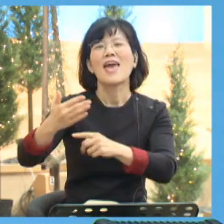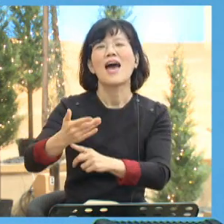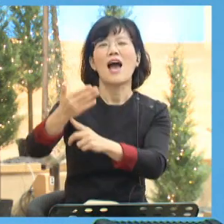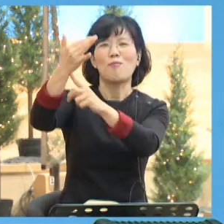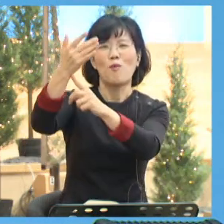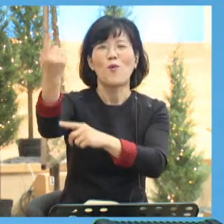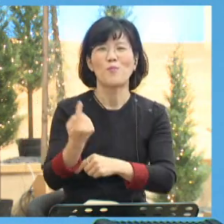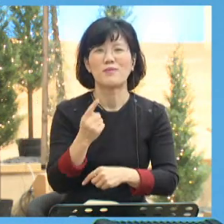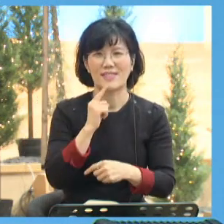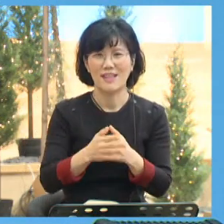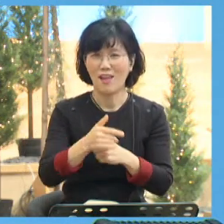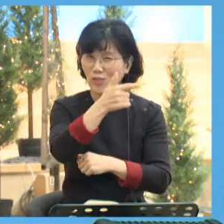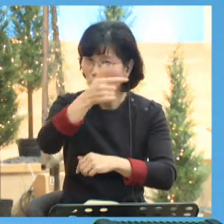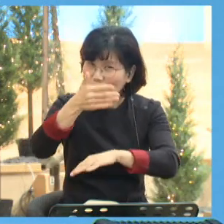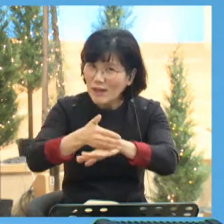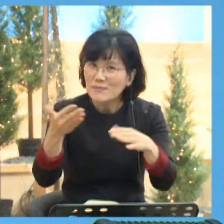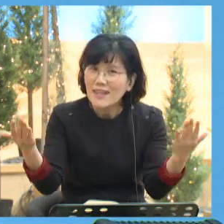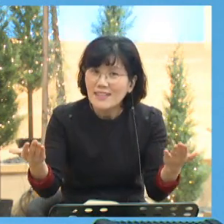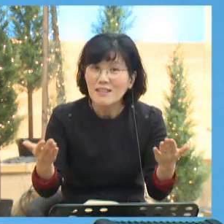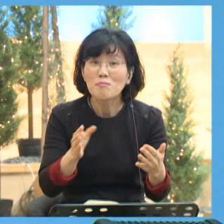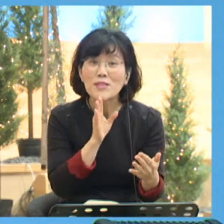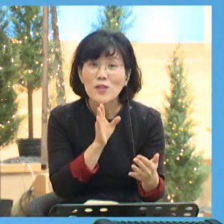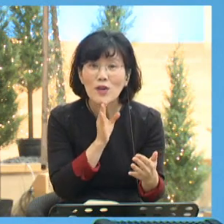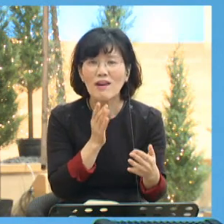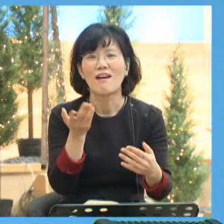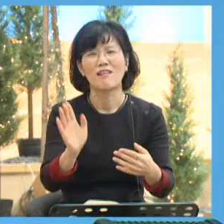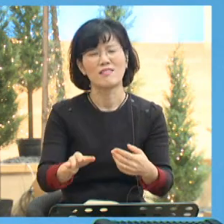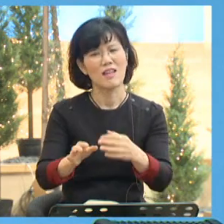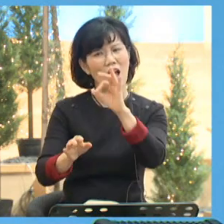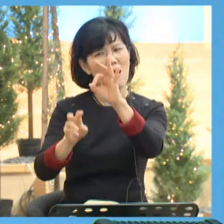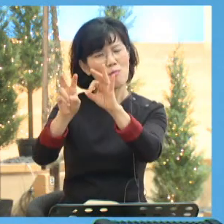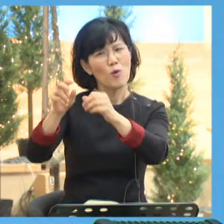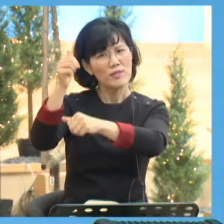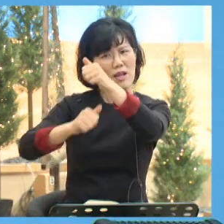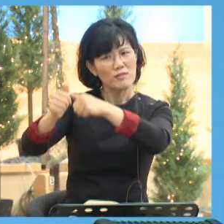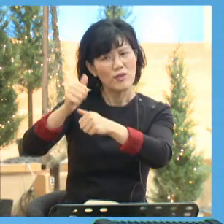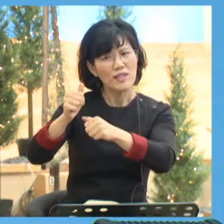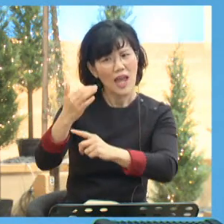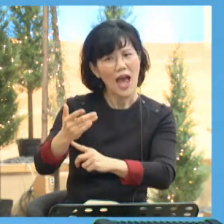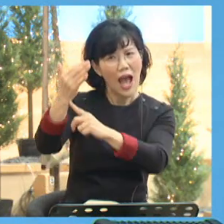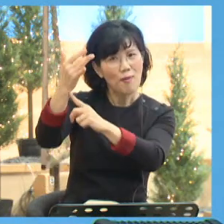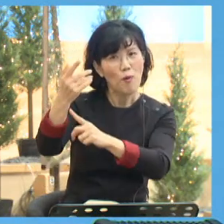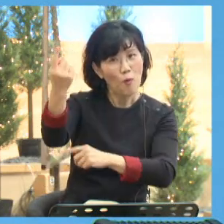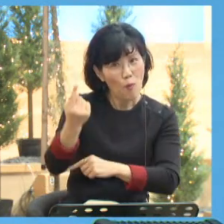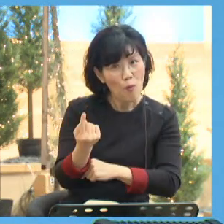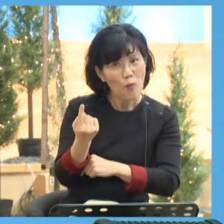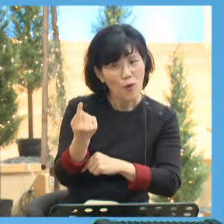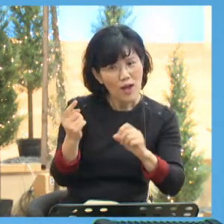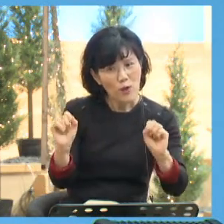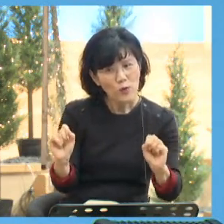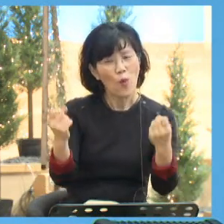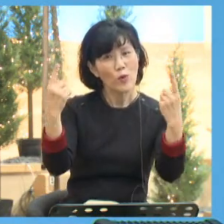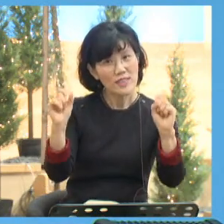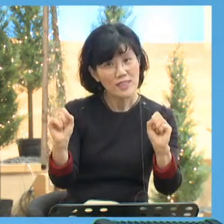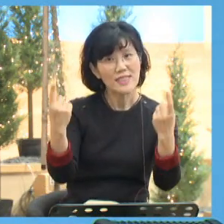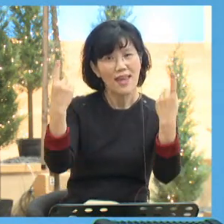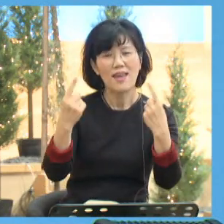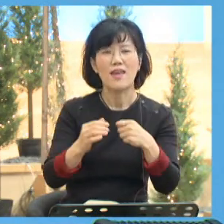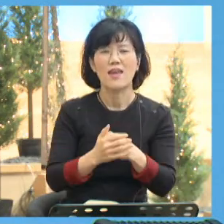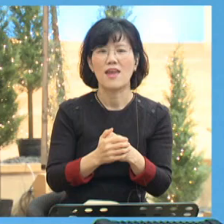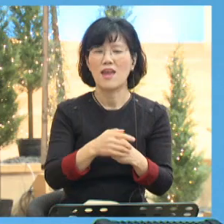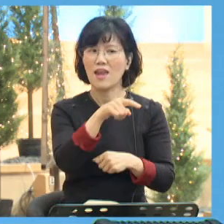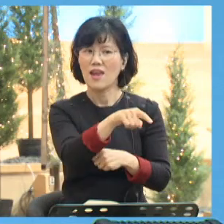지는 거죠 얼마나 감사한 일이에요 그런데 암몬 자손의 항복해 온갖 거의 건 거의 동시에 아코의 동시에